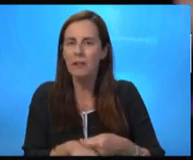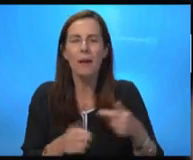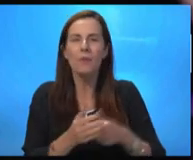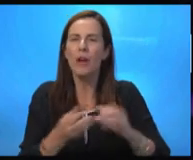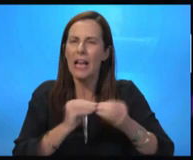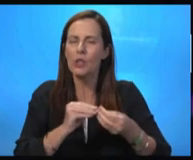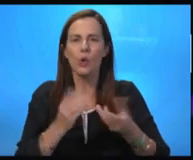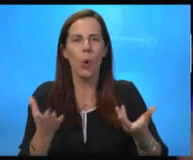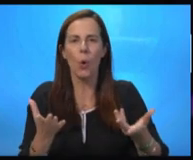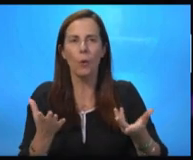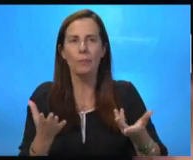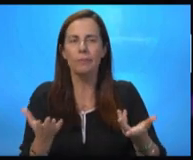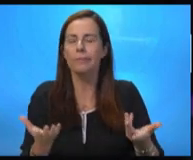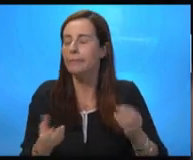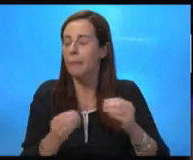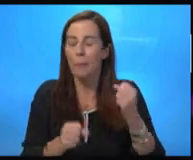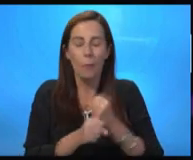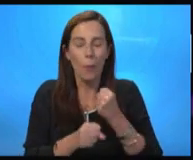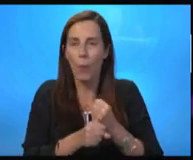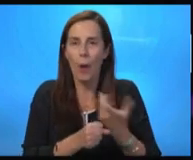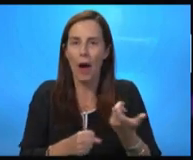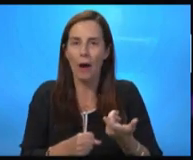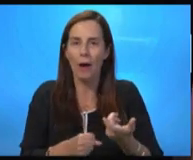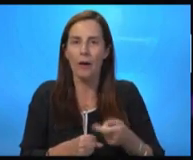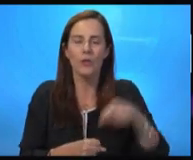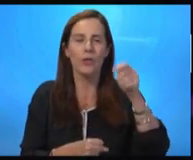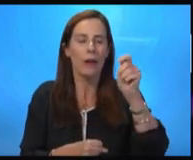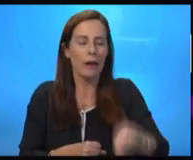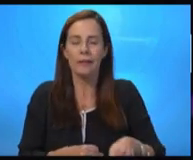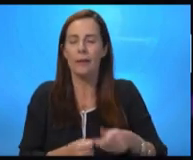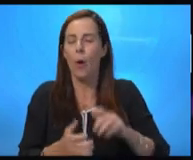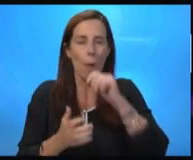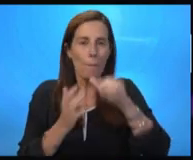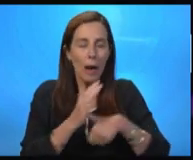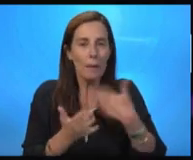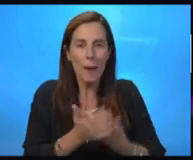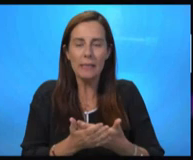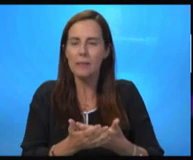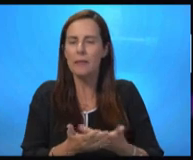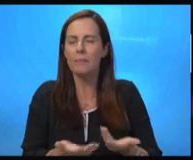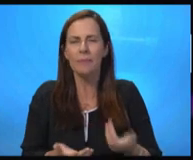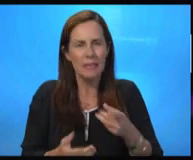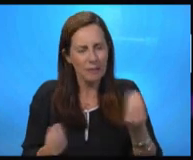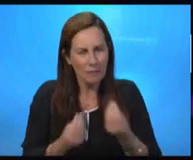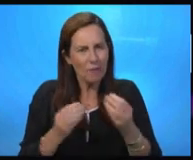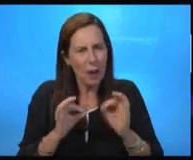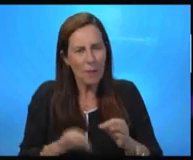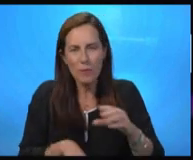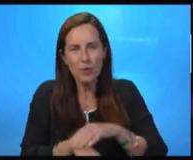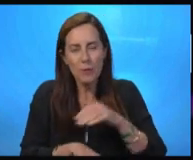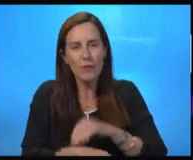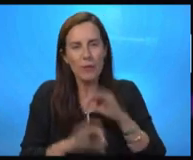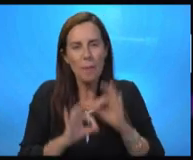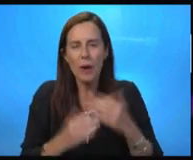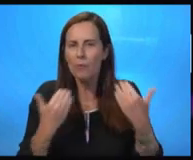נגיד, לפעולה המתישה של תיקוף הכרטיס, כל מיני בנקים מציעים לך כאמצעי זיהוי. זה באמת הופך להיות בשוודיה ממש טרנד